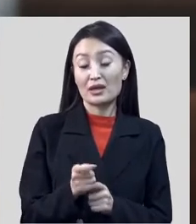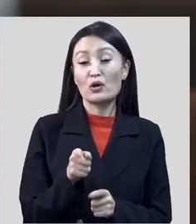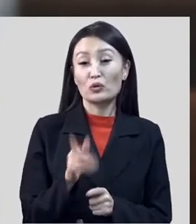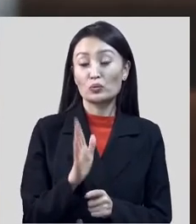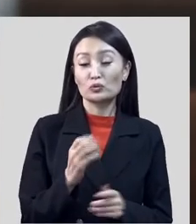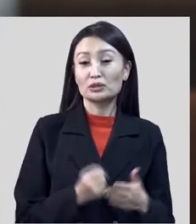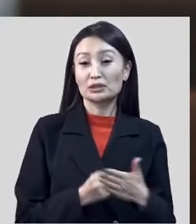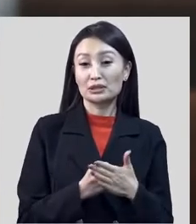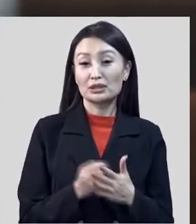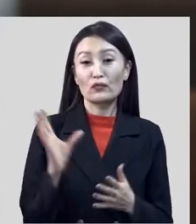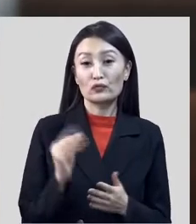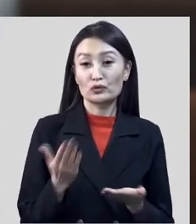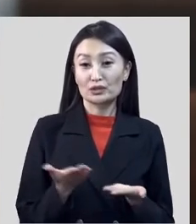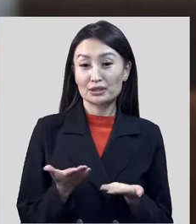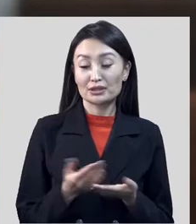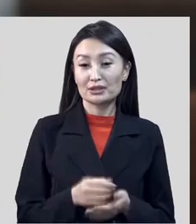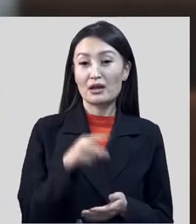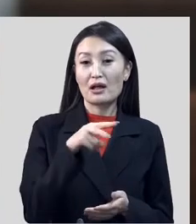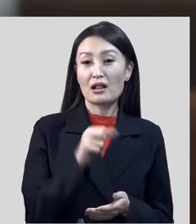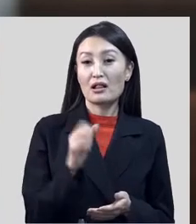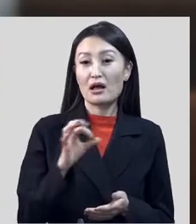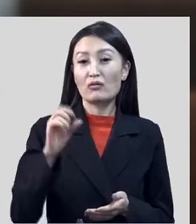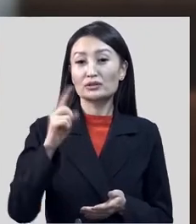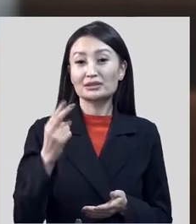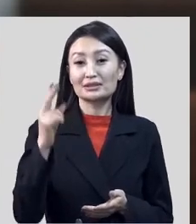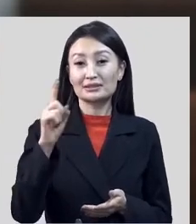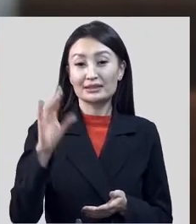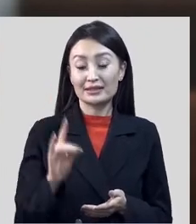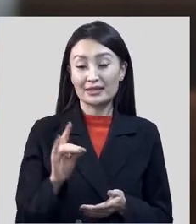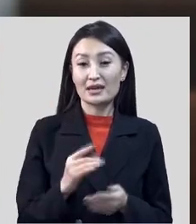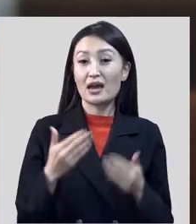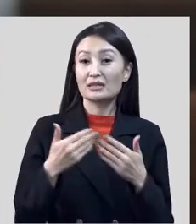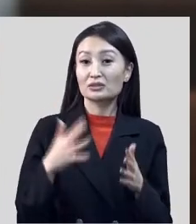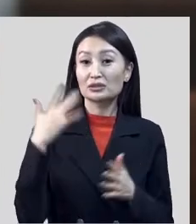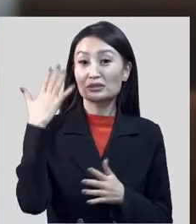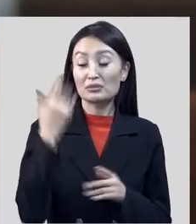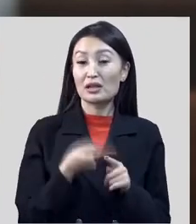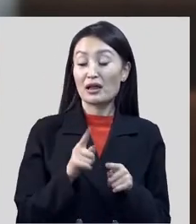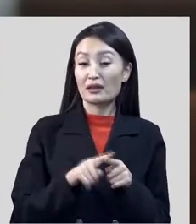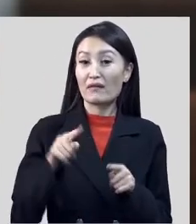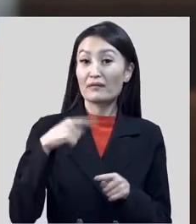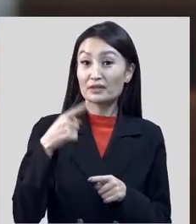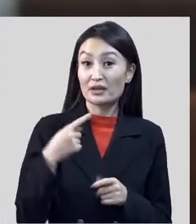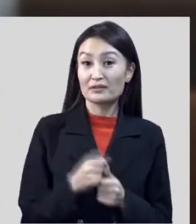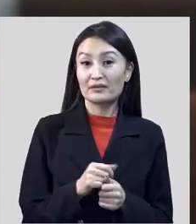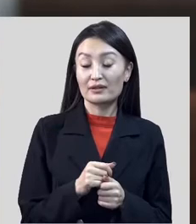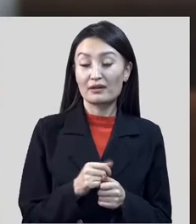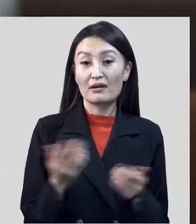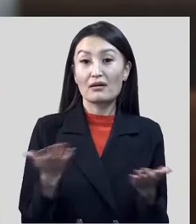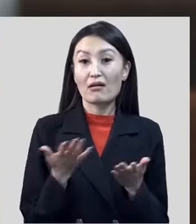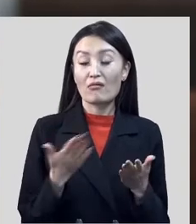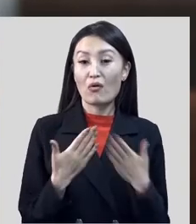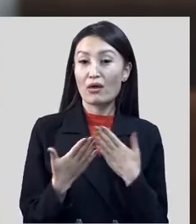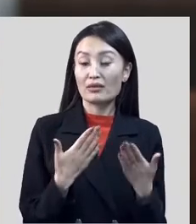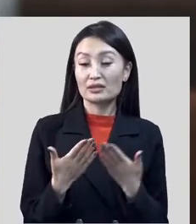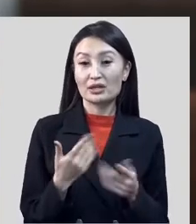сыт всю жизнь лао дзы раскройте смысл данного высказывания какое отношение